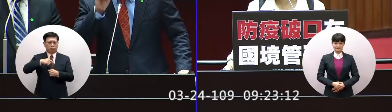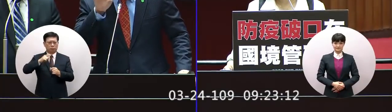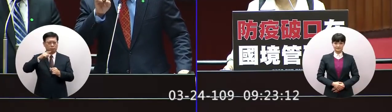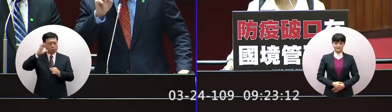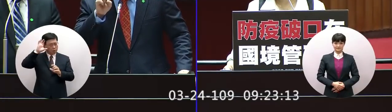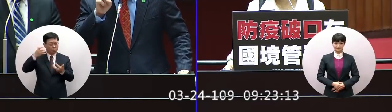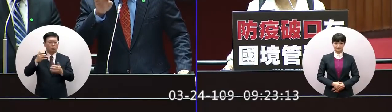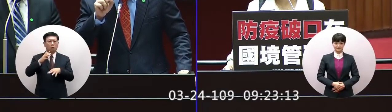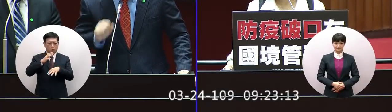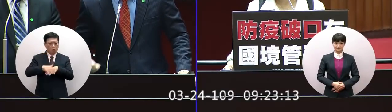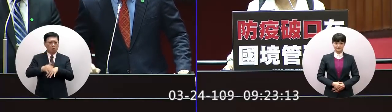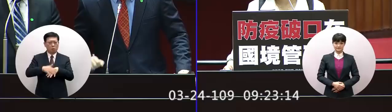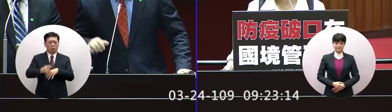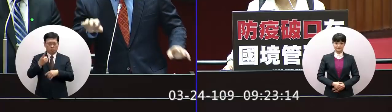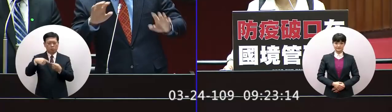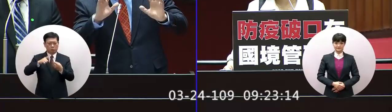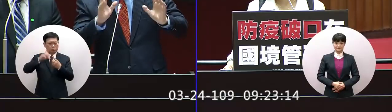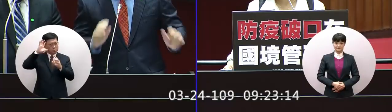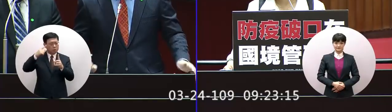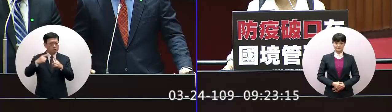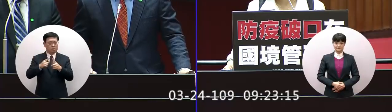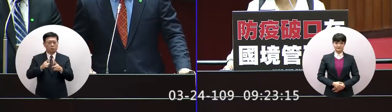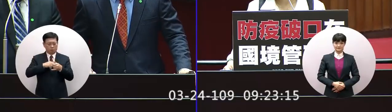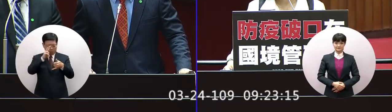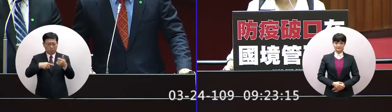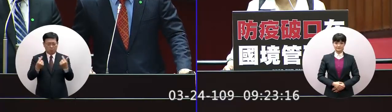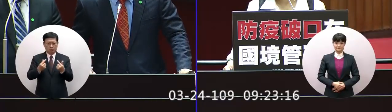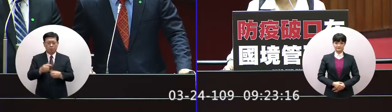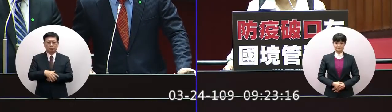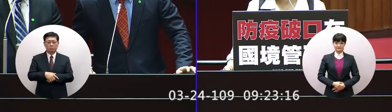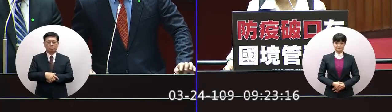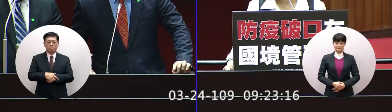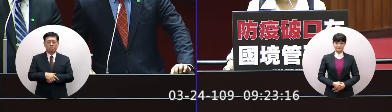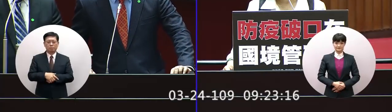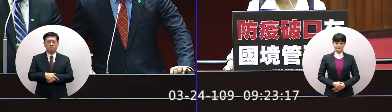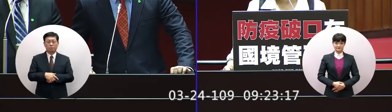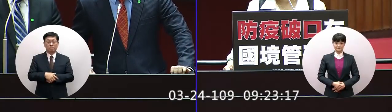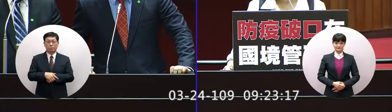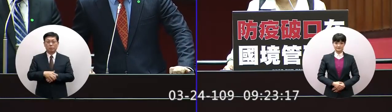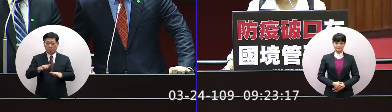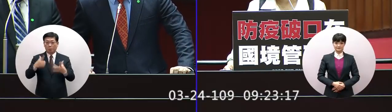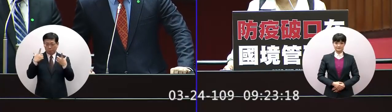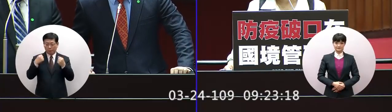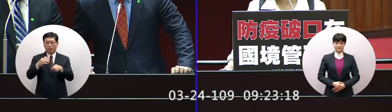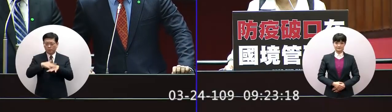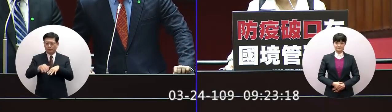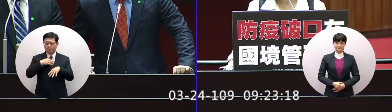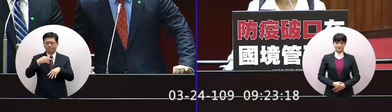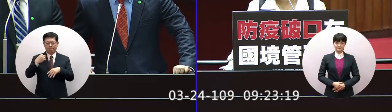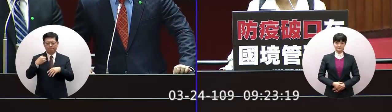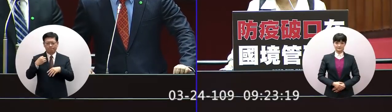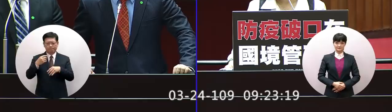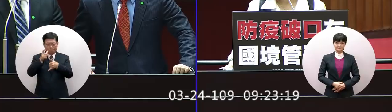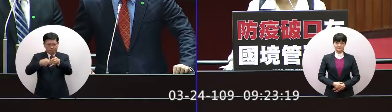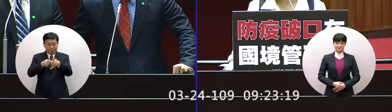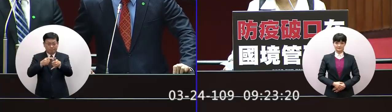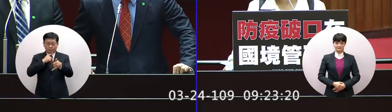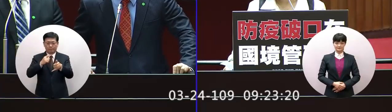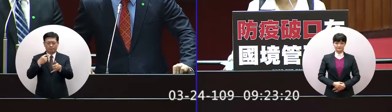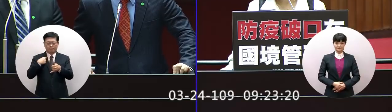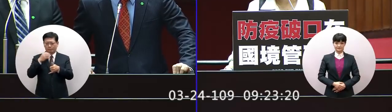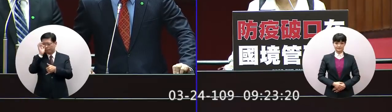斯，他会讲，应该是俄罗斯的话，他都听得非常清楚，应该是这样子。那当然我们会在这里，我们是透